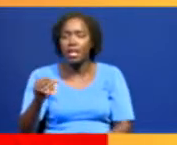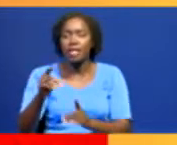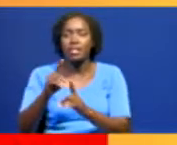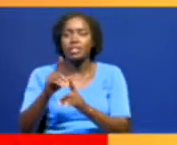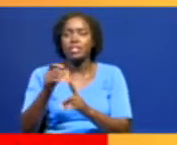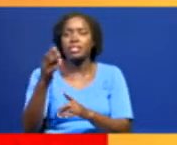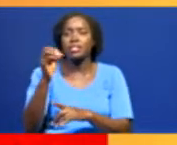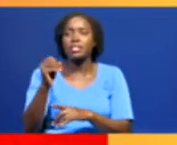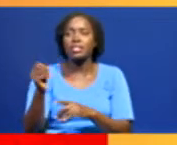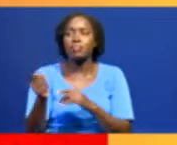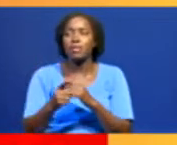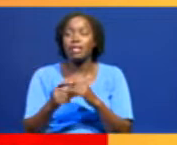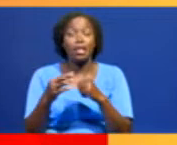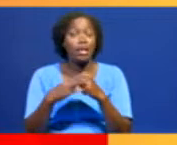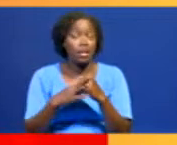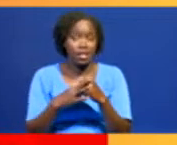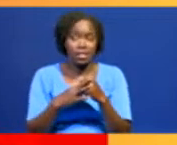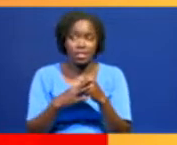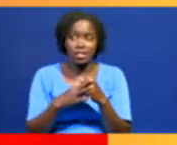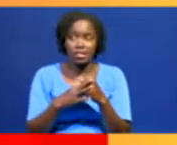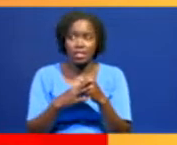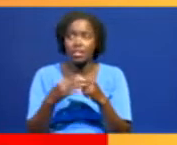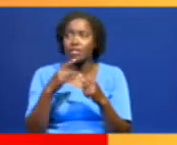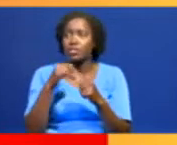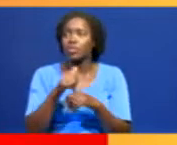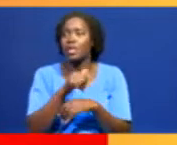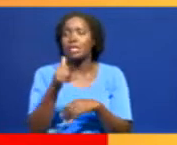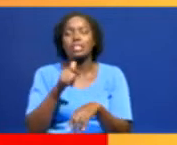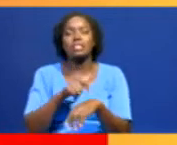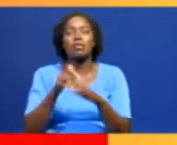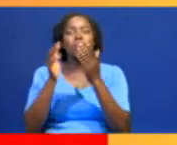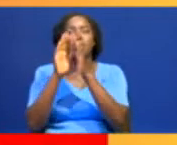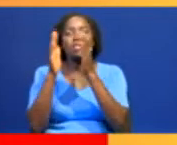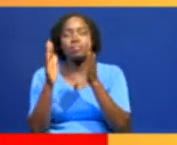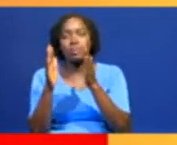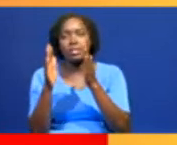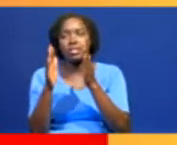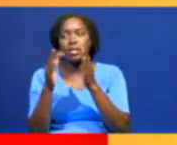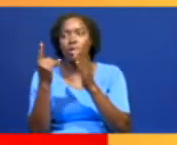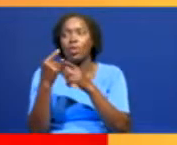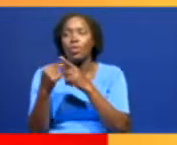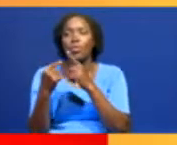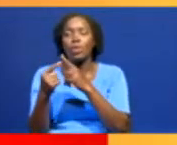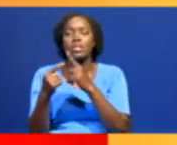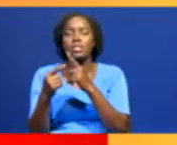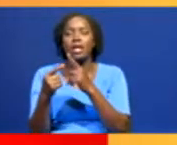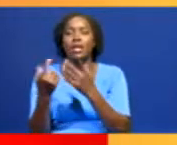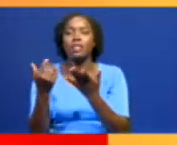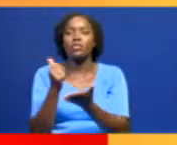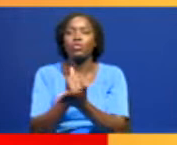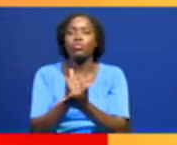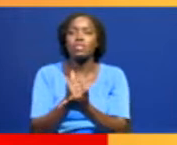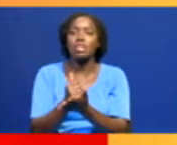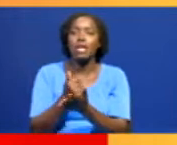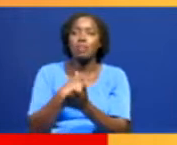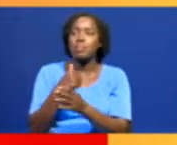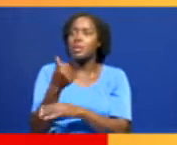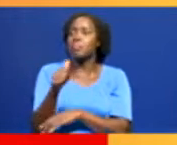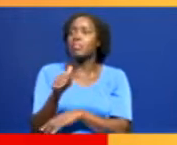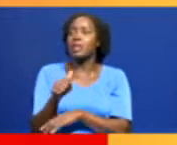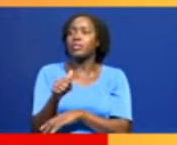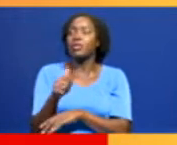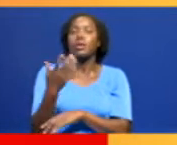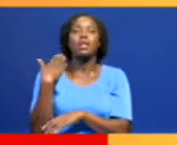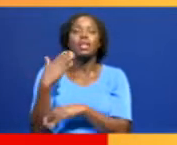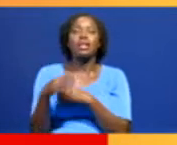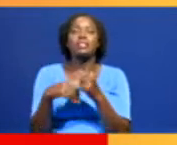wa 8. Kwa hivyo wengine wanaposherehekea mwaka mmoja kwa uongozi, ni mimi bado wakati kama huu mwaka